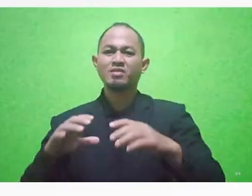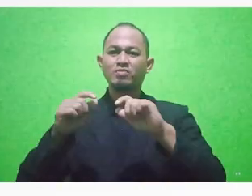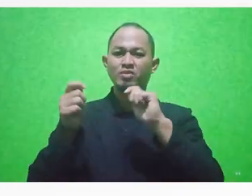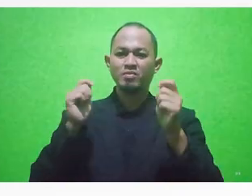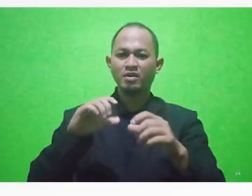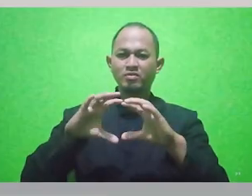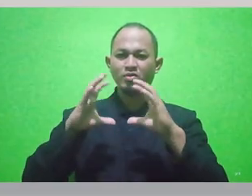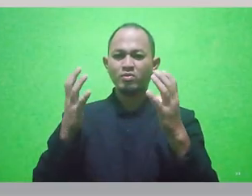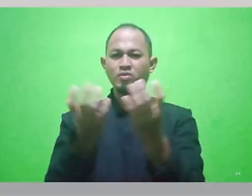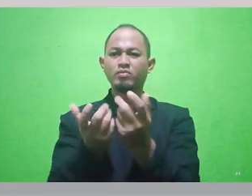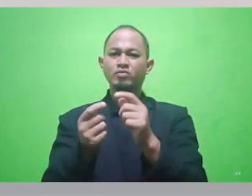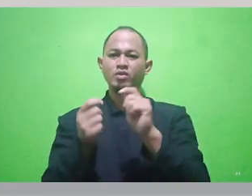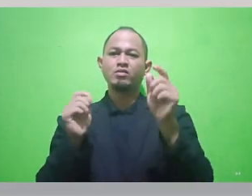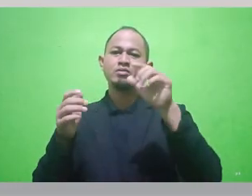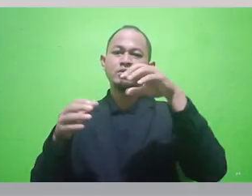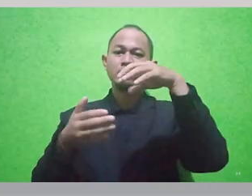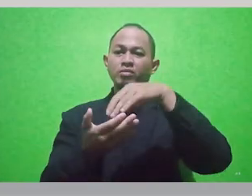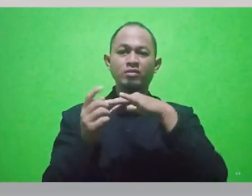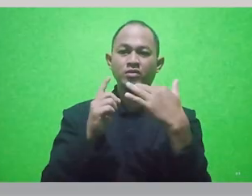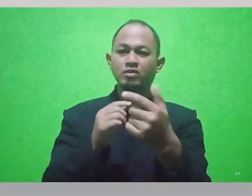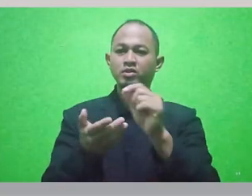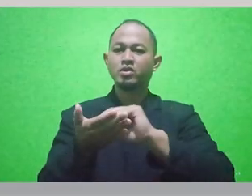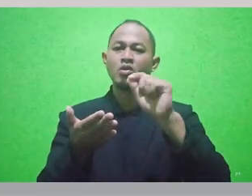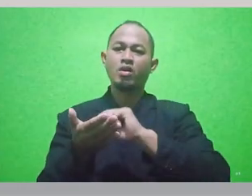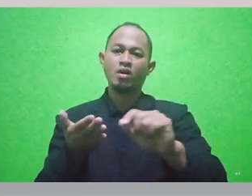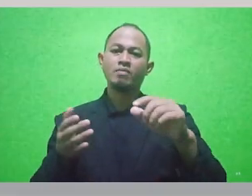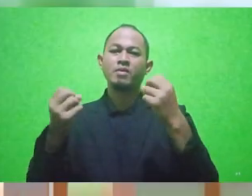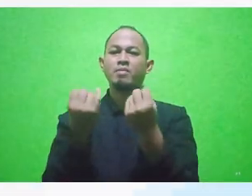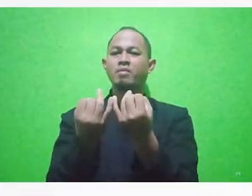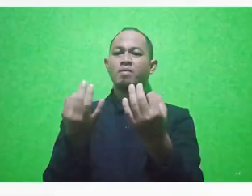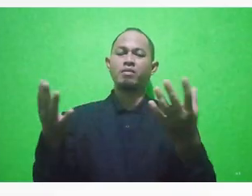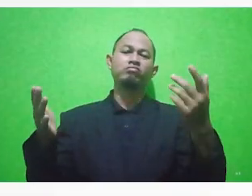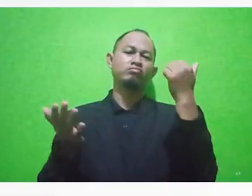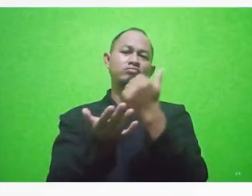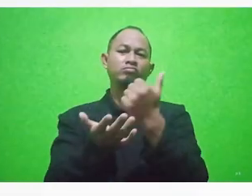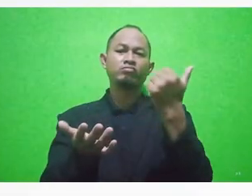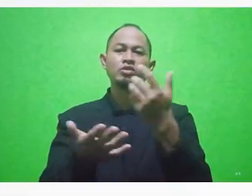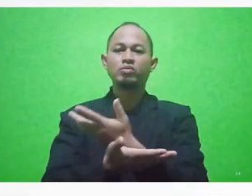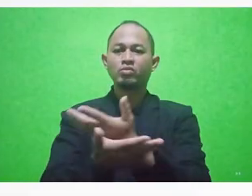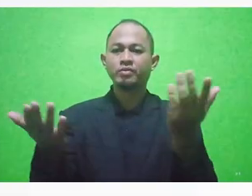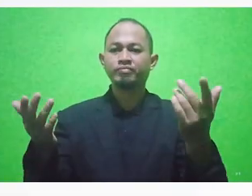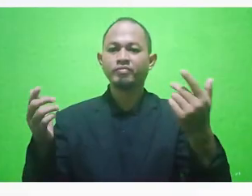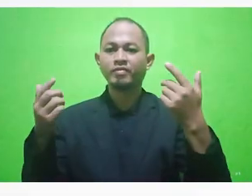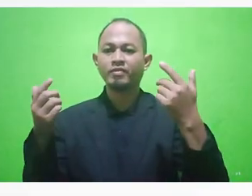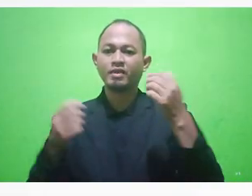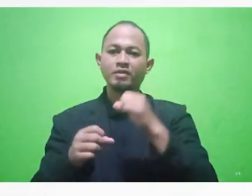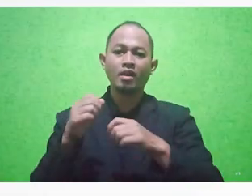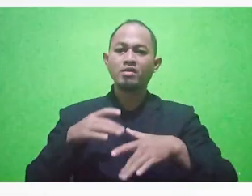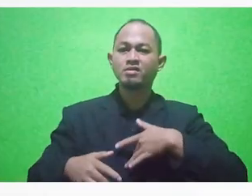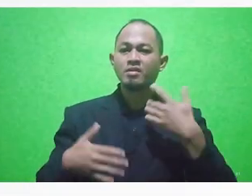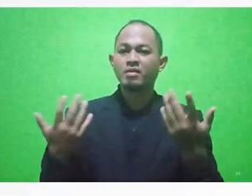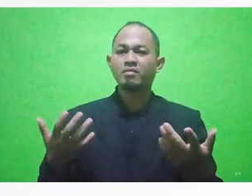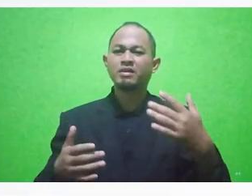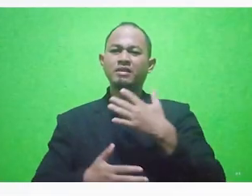seluruh tempat di dunia. Di lingkungan satuan pendidikan, ada beberapa hal yang kita rasakan secara nyata, seperti rasa gerah yang